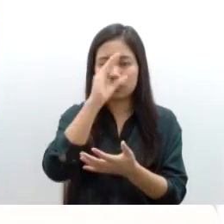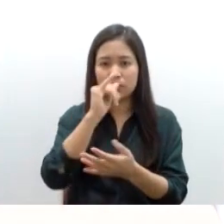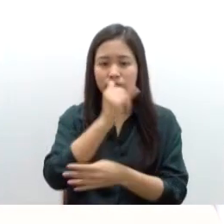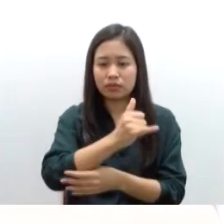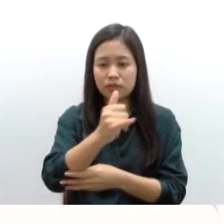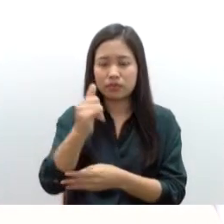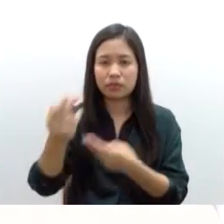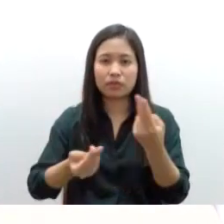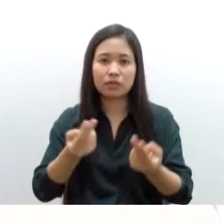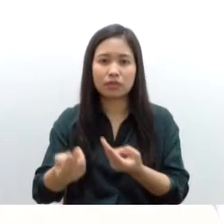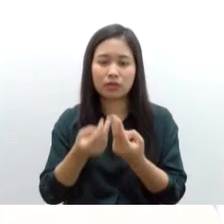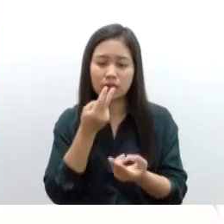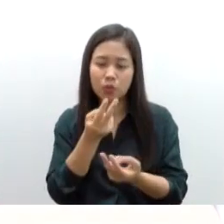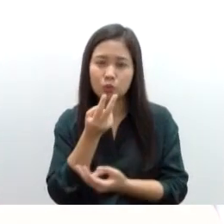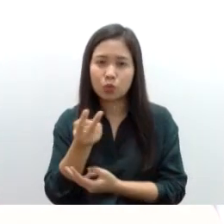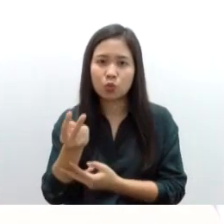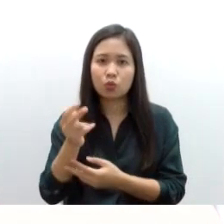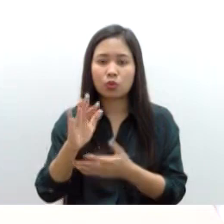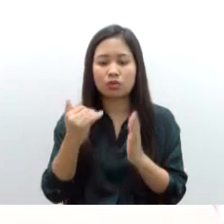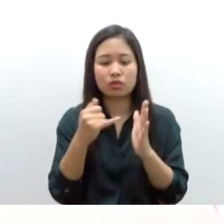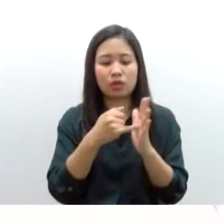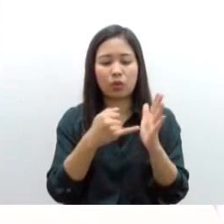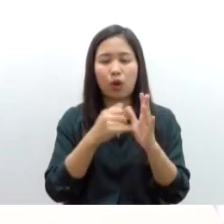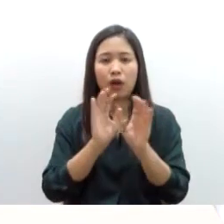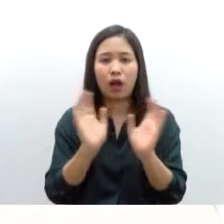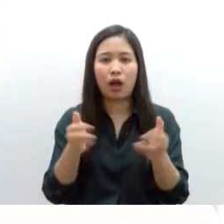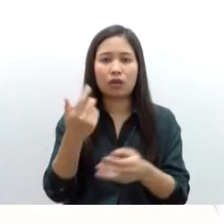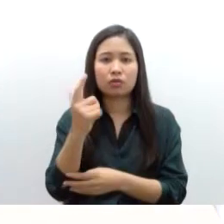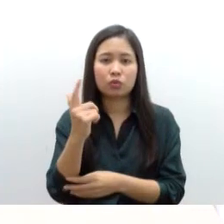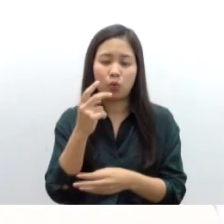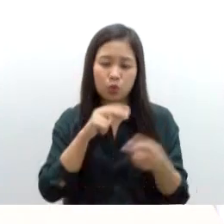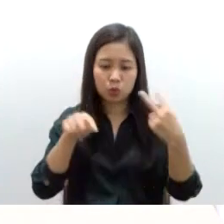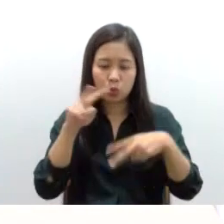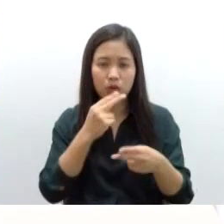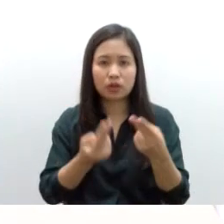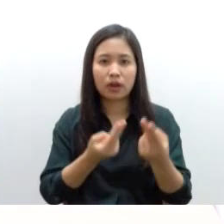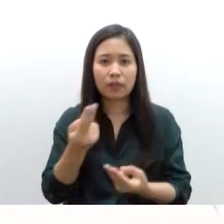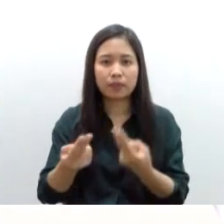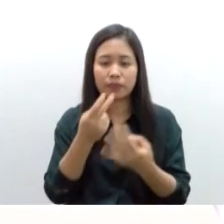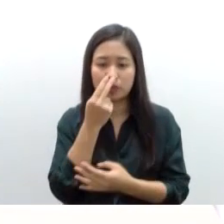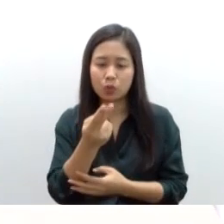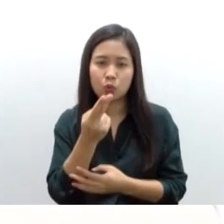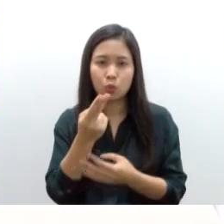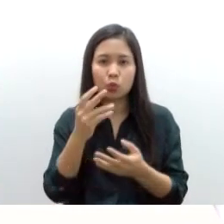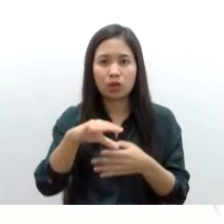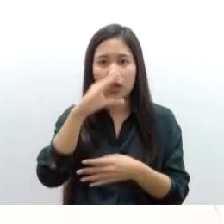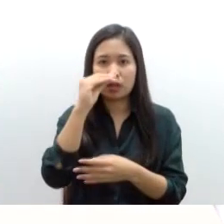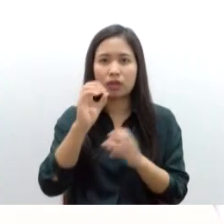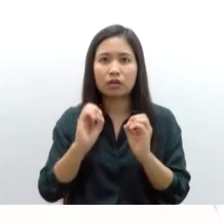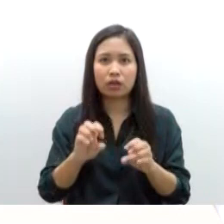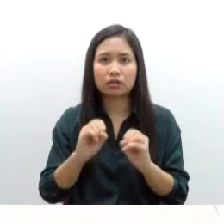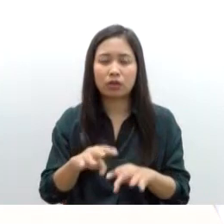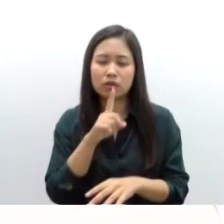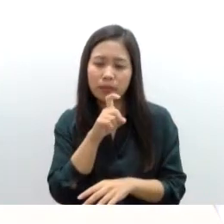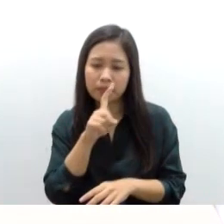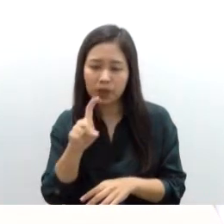ครับที่อำเภอป่าโมกจังหวัดอ่างทองเพื่อตรวจเยี่ยมนะครับพร้อมรับฟังเสนอแนะนะครับความคิดเห็นจากนัก